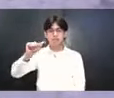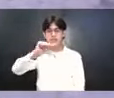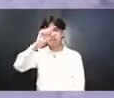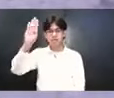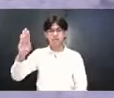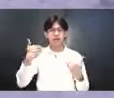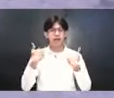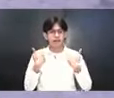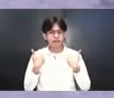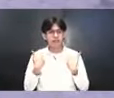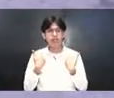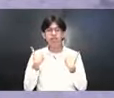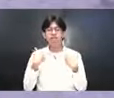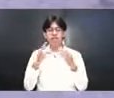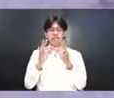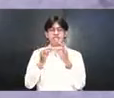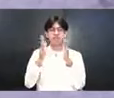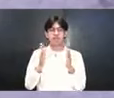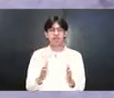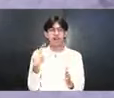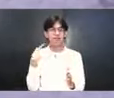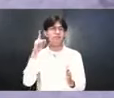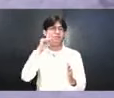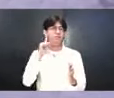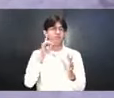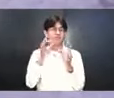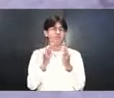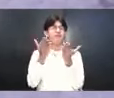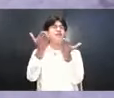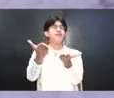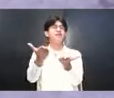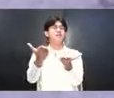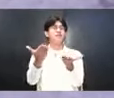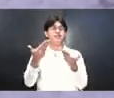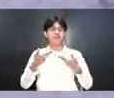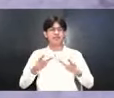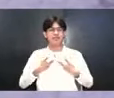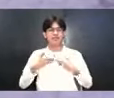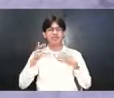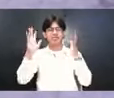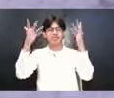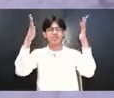have a deaf interpreter.